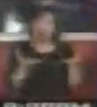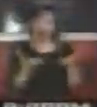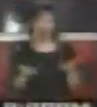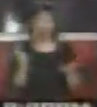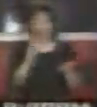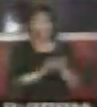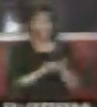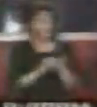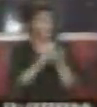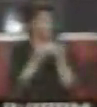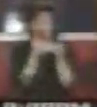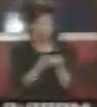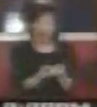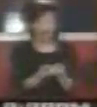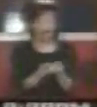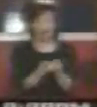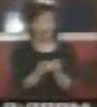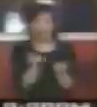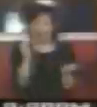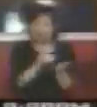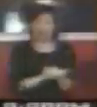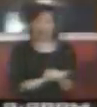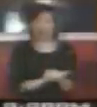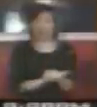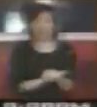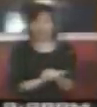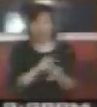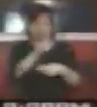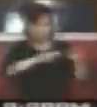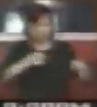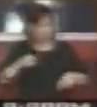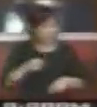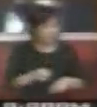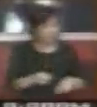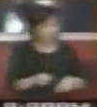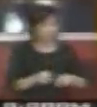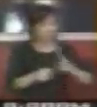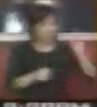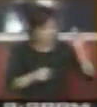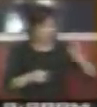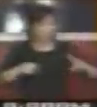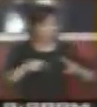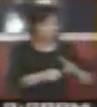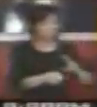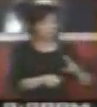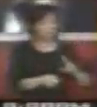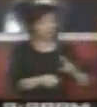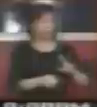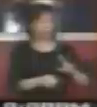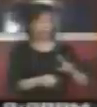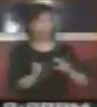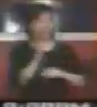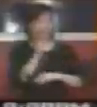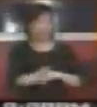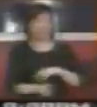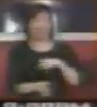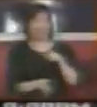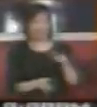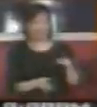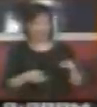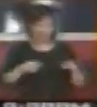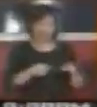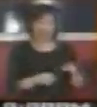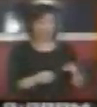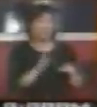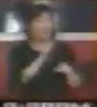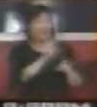makapiling ang dating ka-live-in. Natukan niya ako ng kutsilyo. Handa niya raw akong patayin. Sabi ko, hindi kayo papakulong. Ako bahala sa'yo. Hindi kita